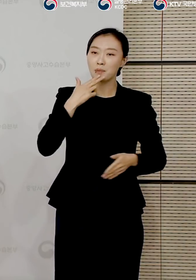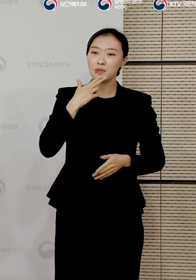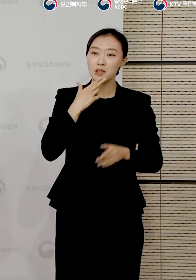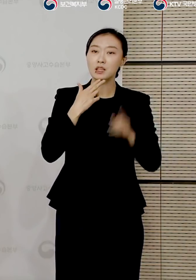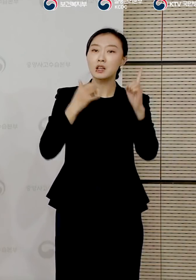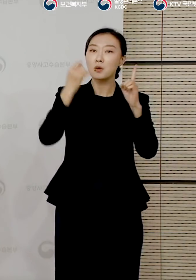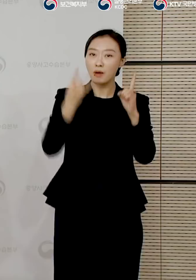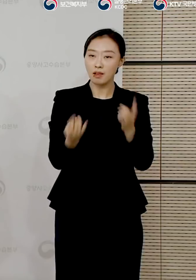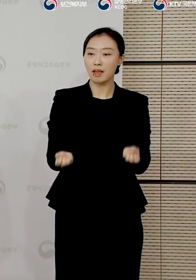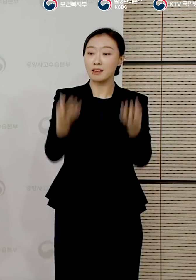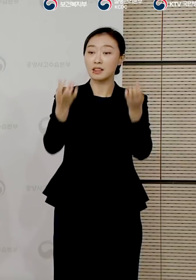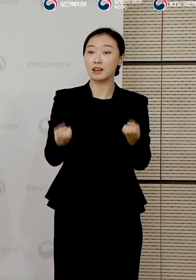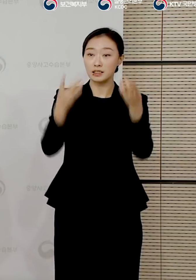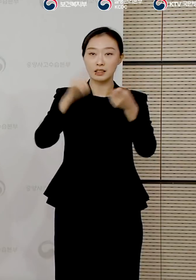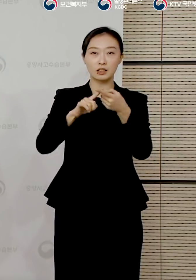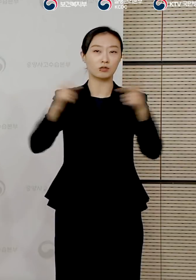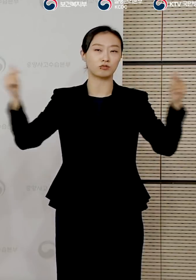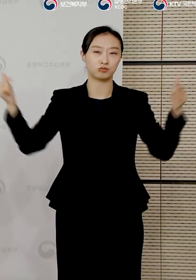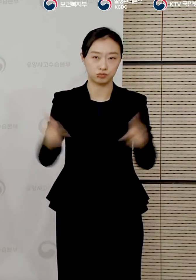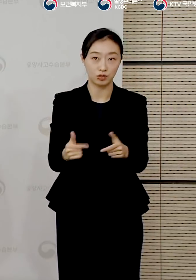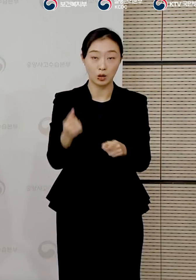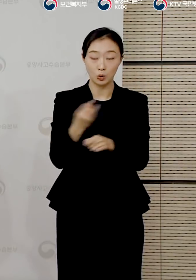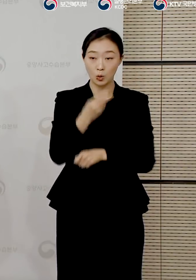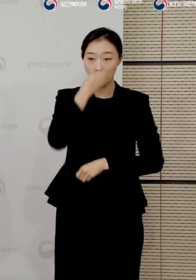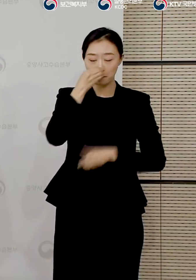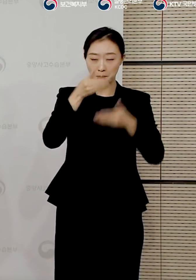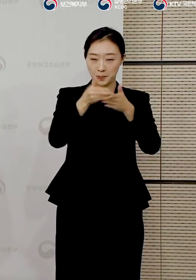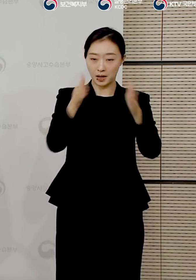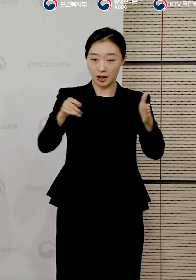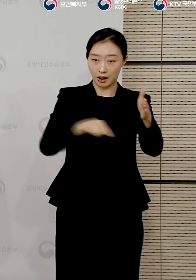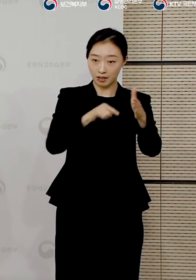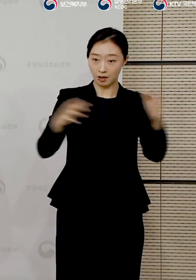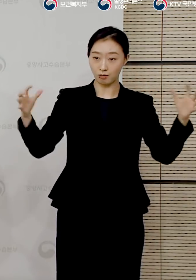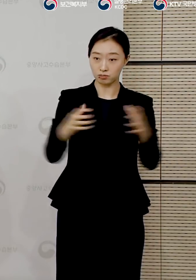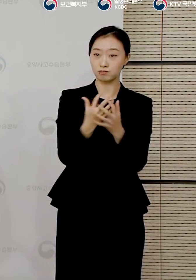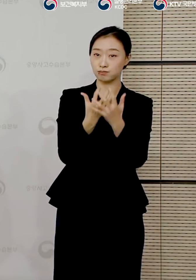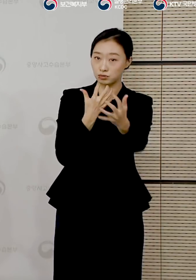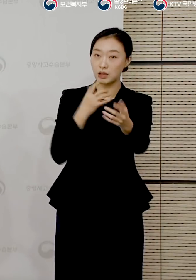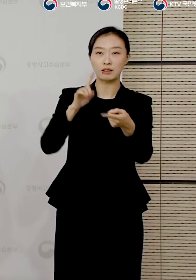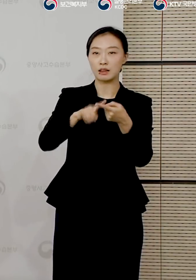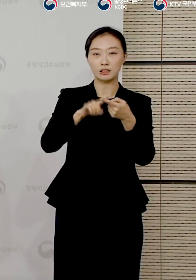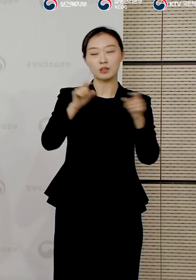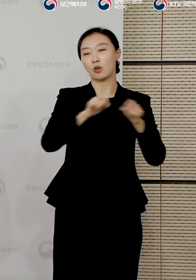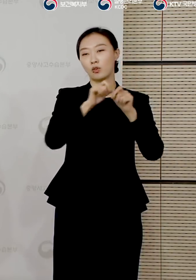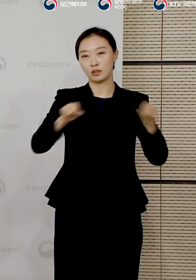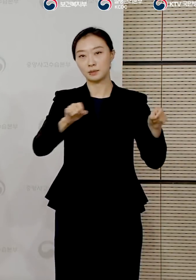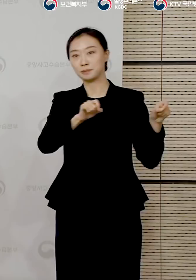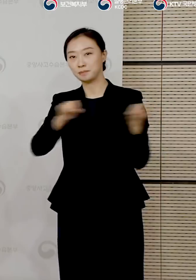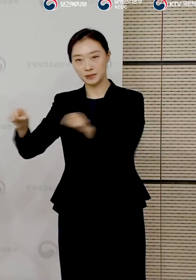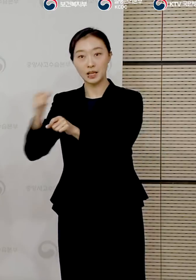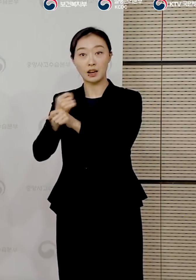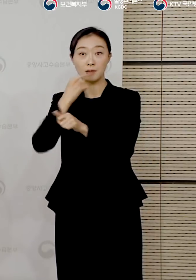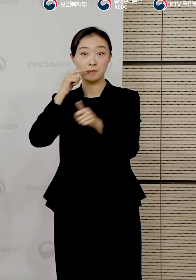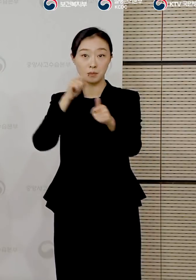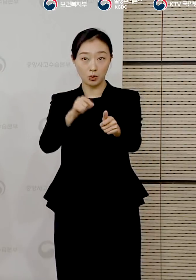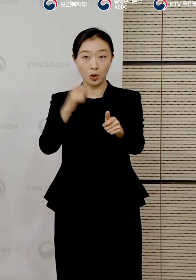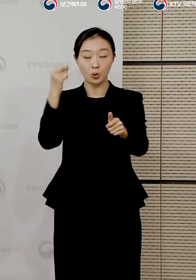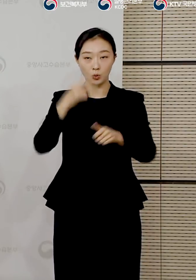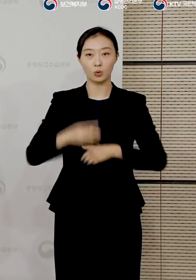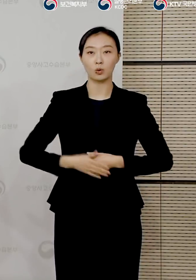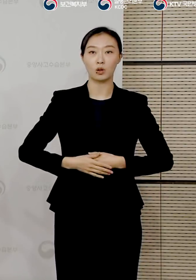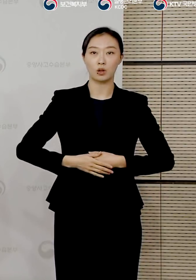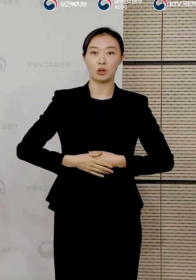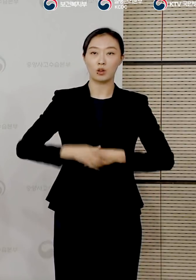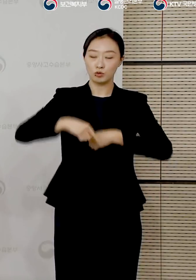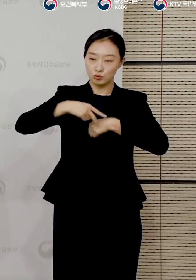대상으로 밀폐된 장소에서 진행되는 행사는 연기하도록 권고하였고 유치원, 초중등학교의